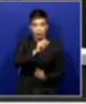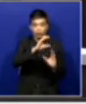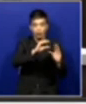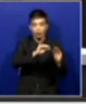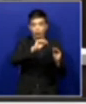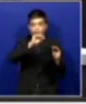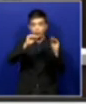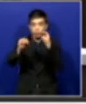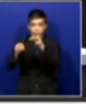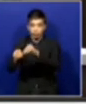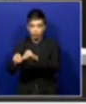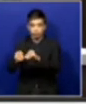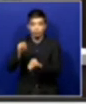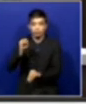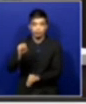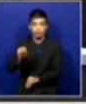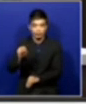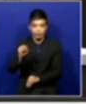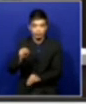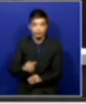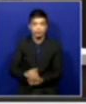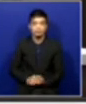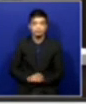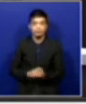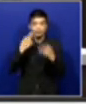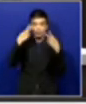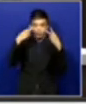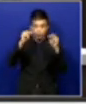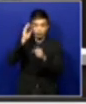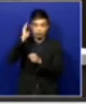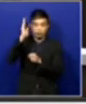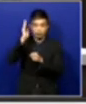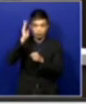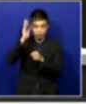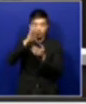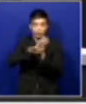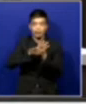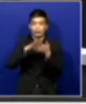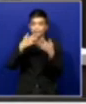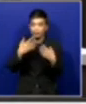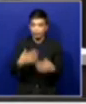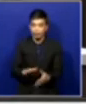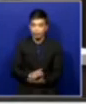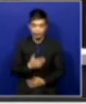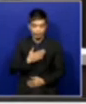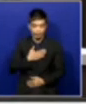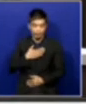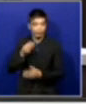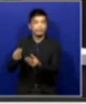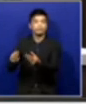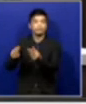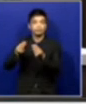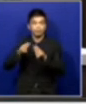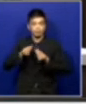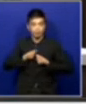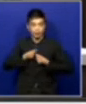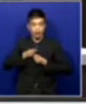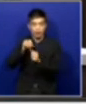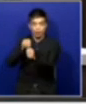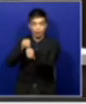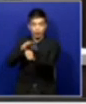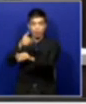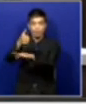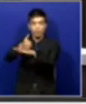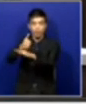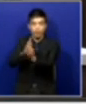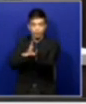ได้แถลงหลักการและเหตุผลต่อสภาท่านท่านที่เคารพครับกระผมได้รับมอบหมายจากท่านผู้นำฝ่ายค้านหั